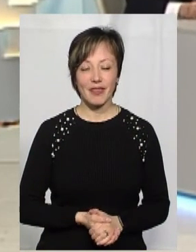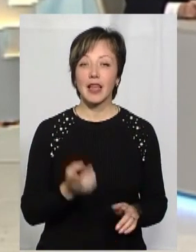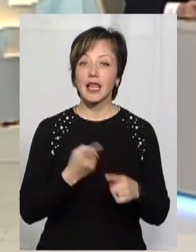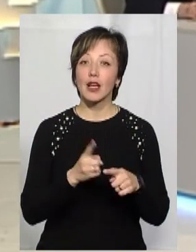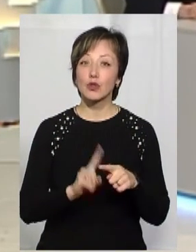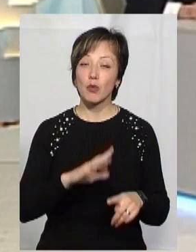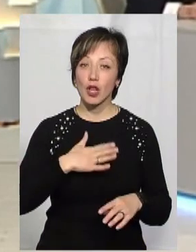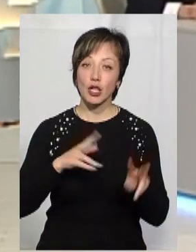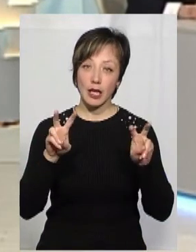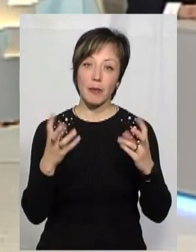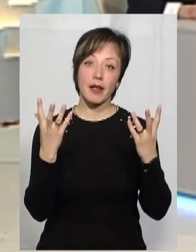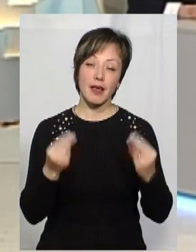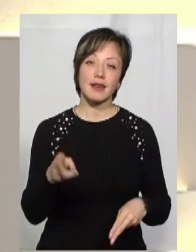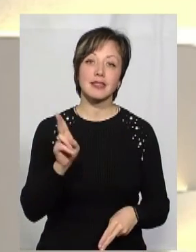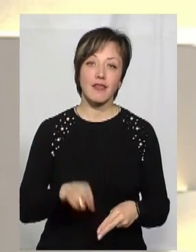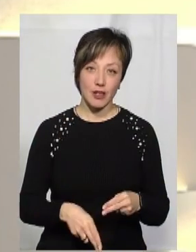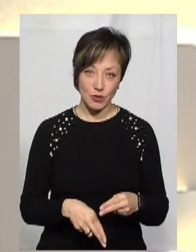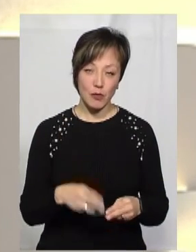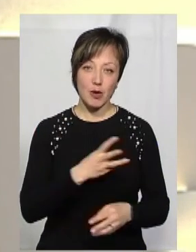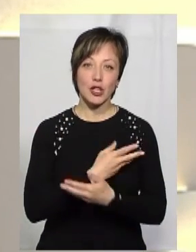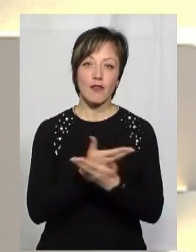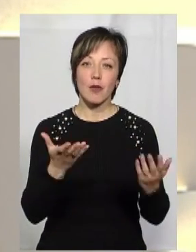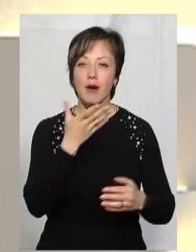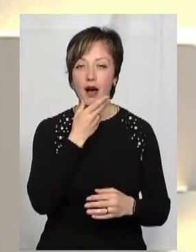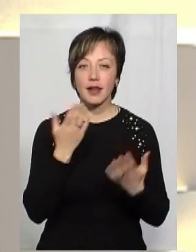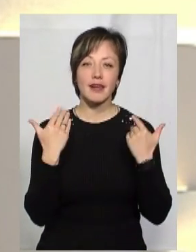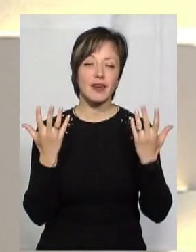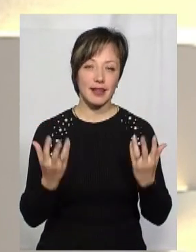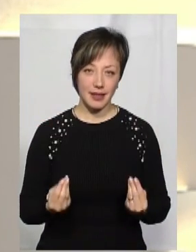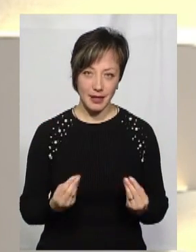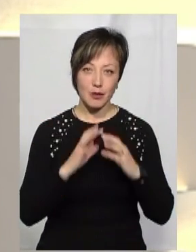Дякую. На цьому наша тема дня завершується. Бажаю вам гарних